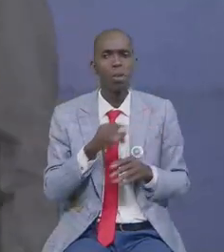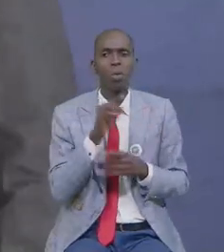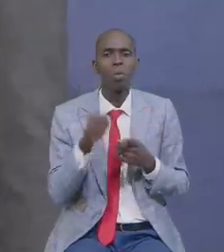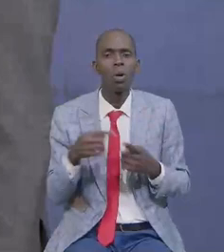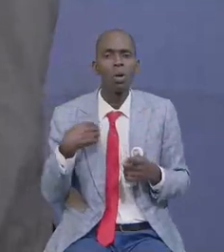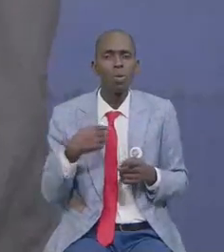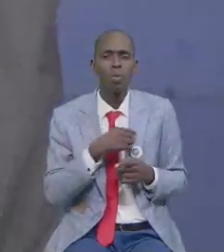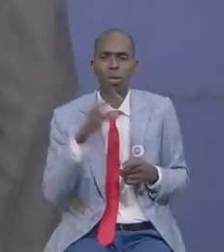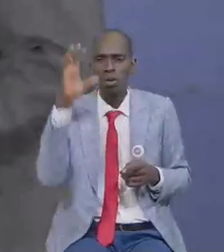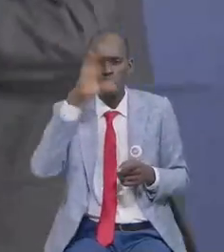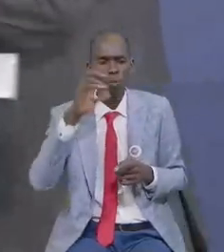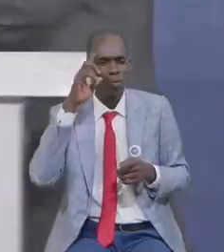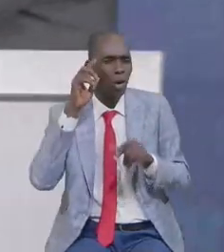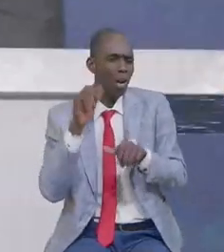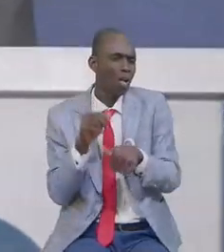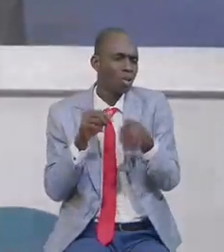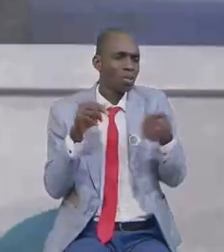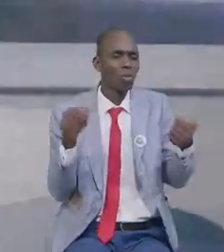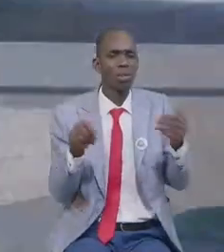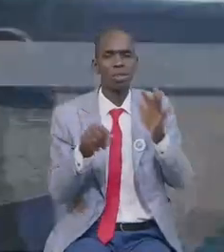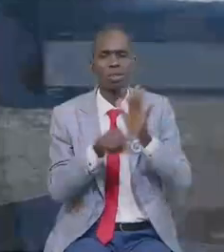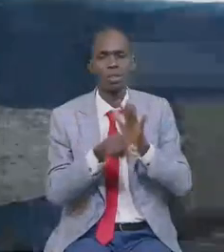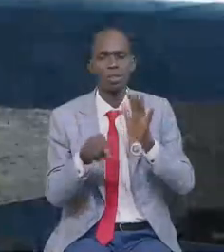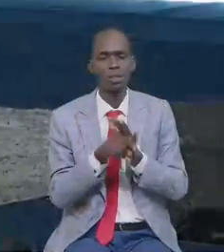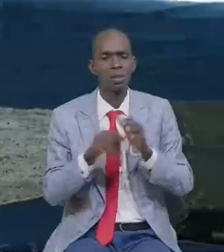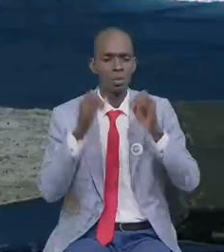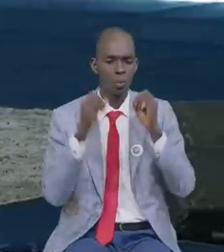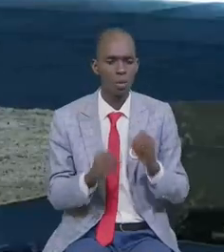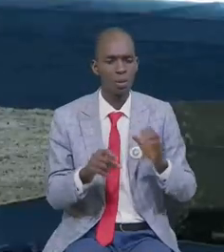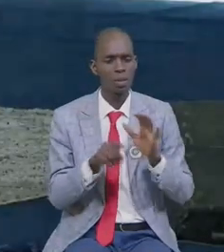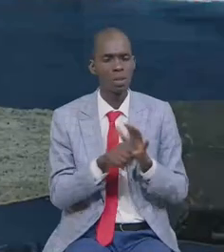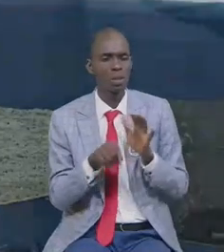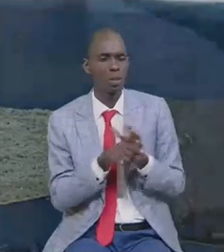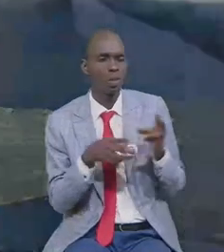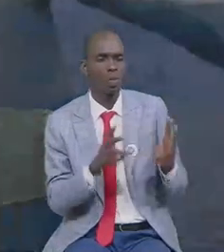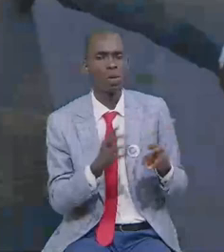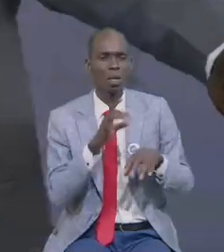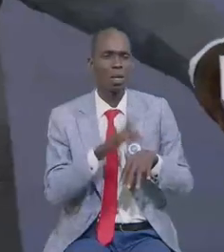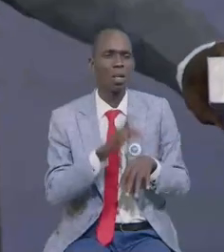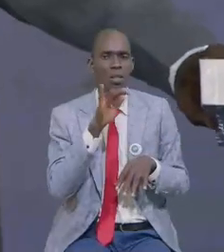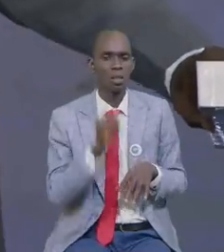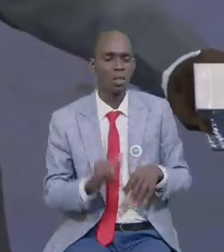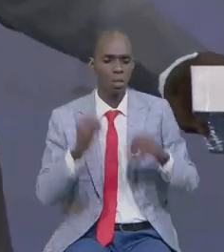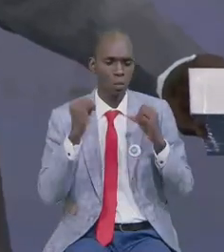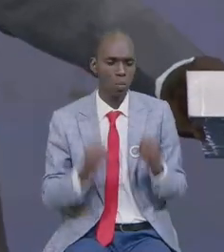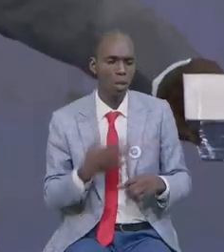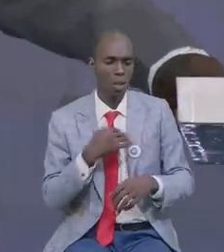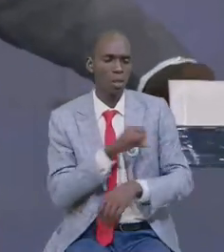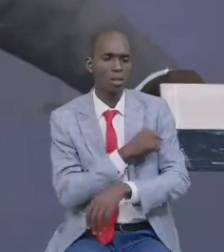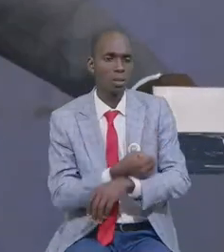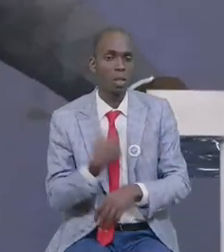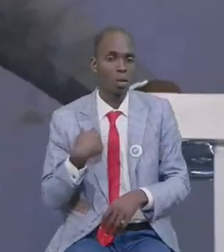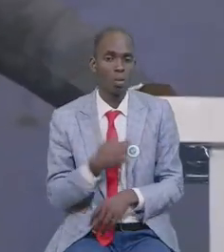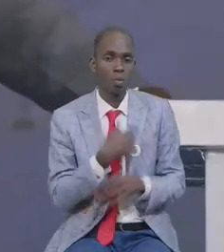nous cherchons des solutions alternatives, lorsque nous cherchons des puissances terrestres, la force terrestre et nous